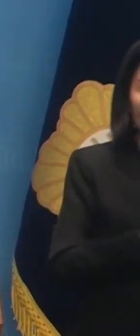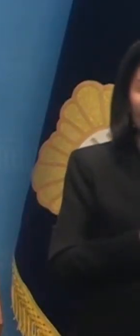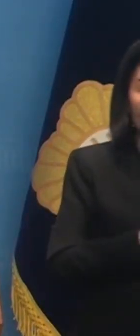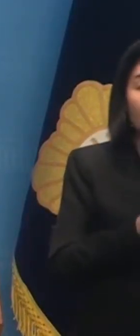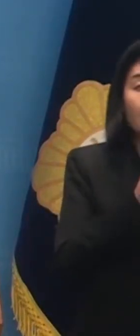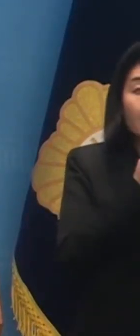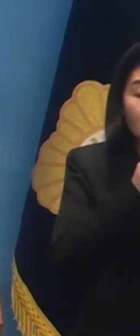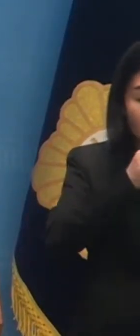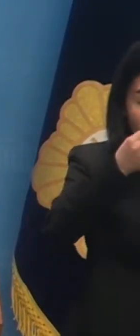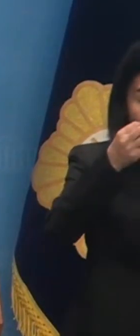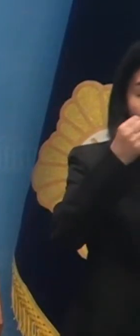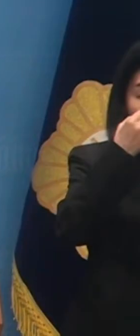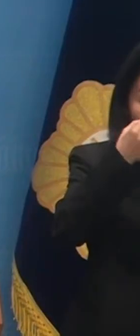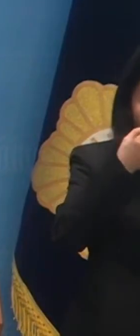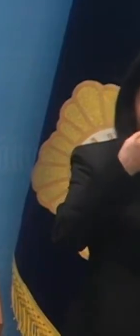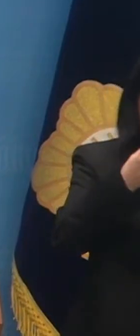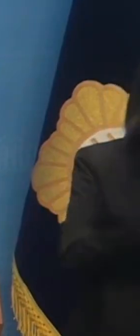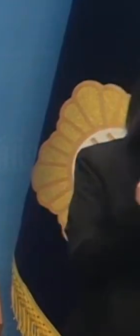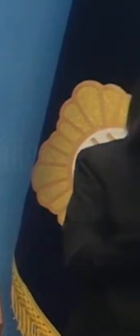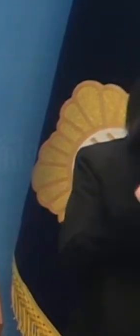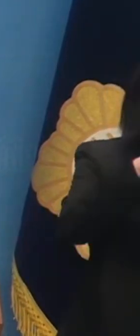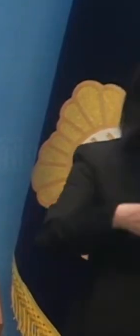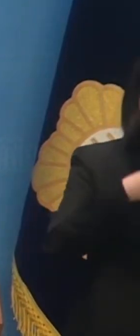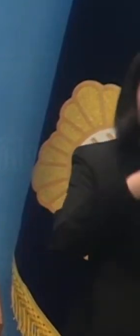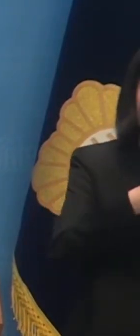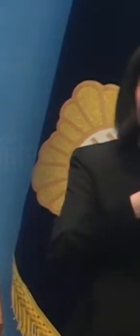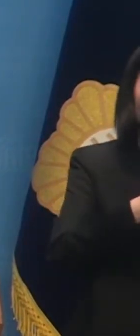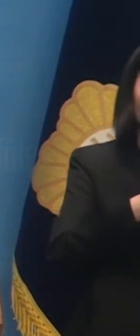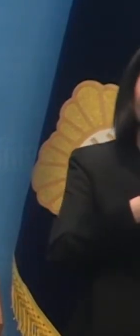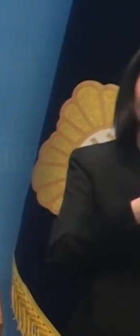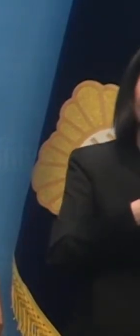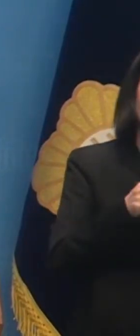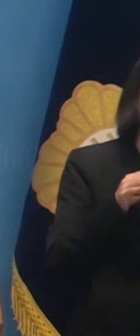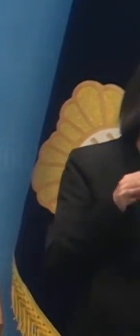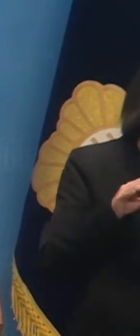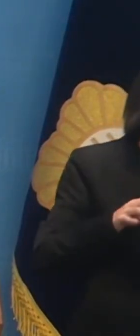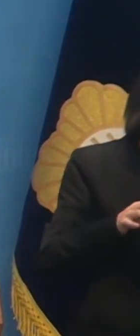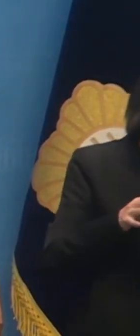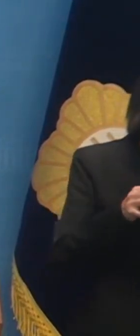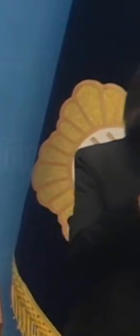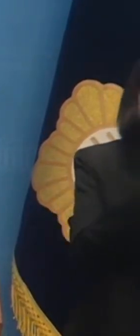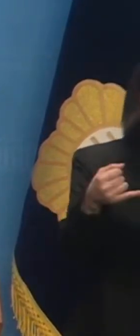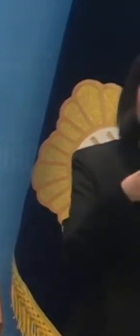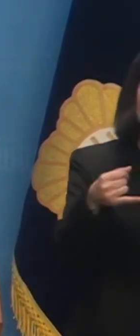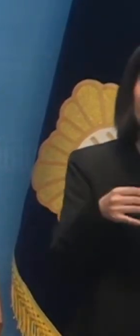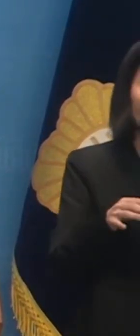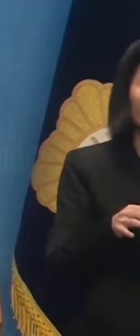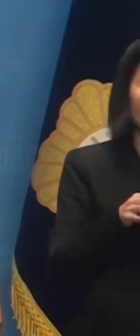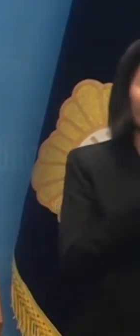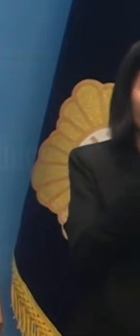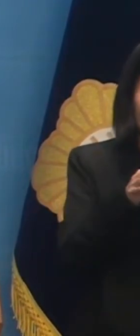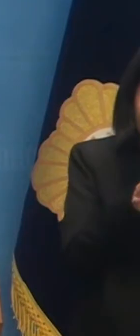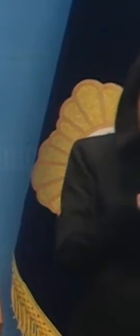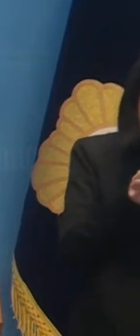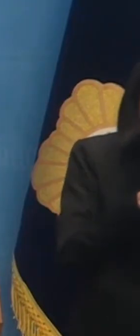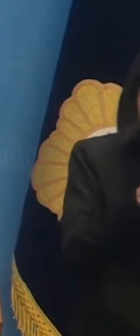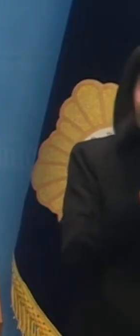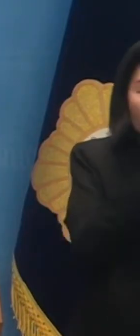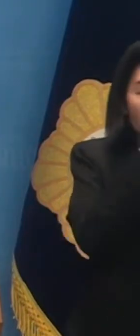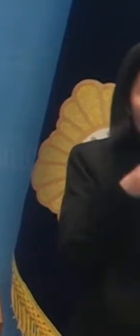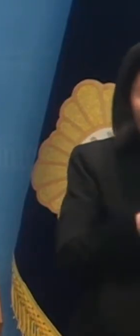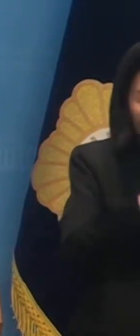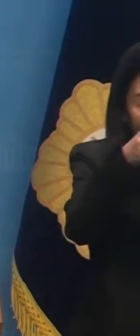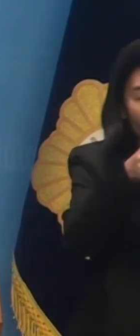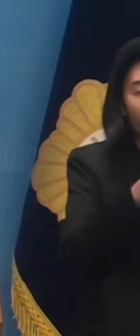함께 실질임금이 3년째 마이너스 정체 상태에 있는 노동자, 가계부채 이자에 허덕이는 서민들, 폐업률이 100만 명에